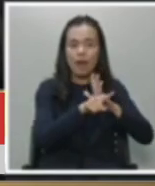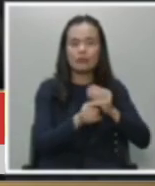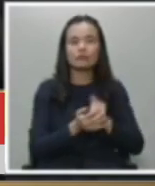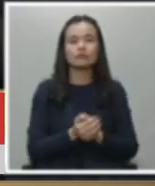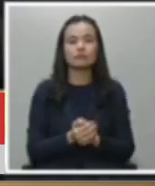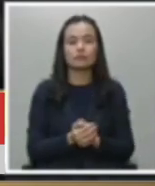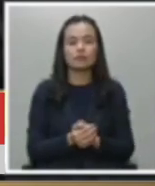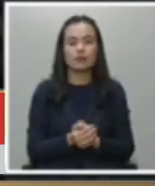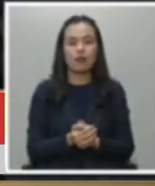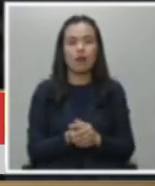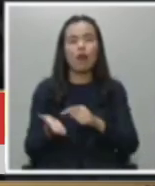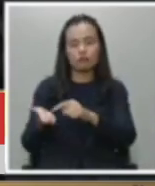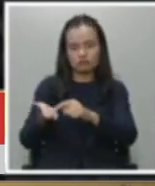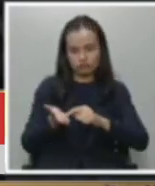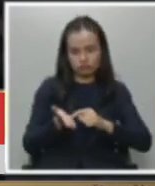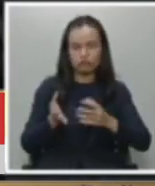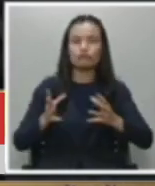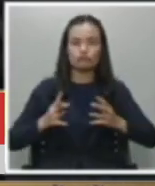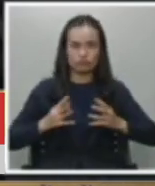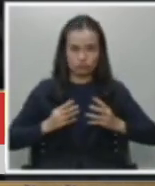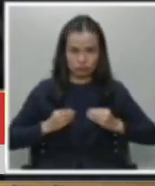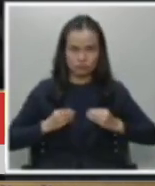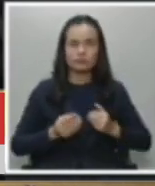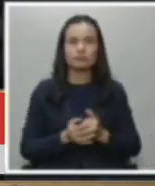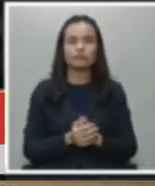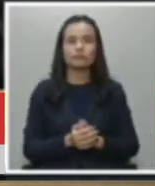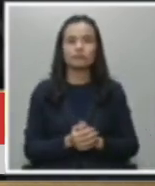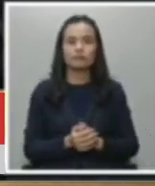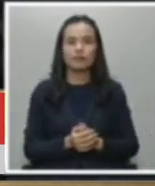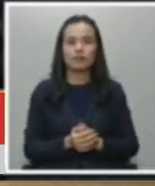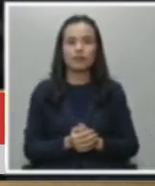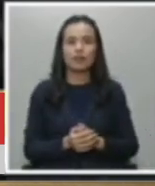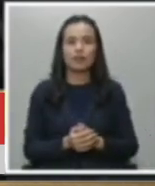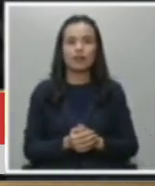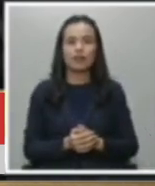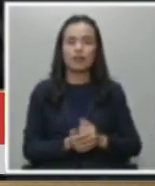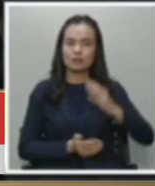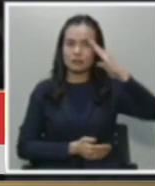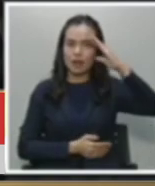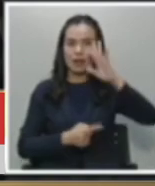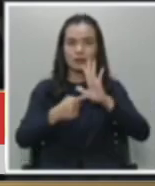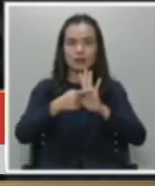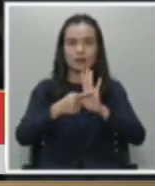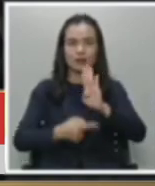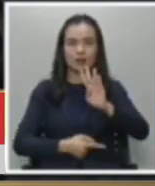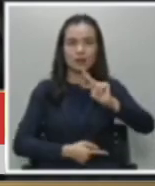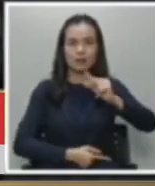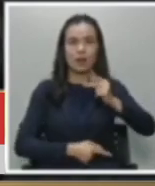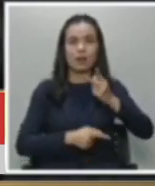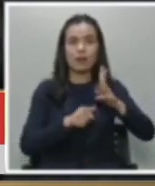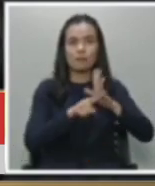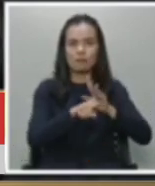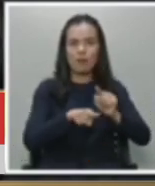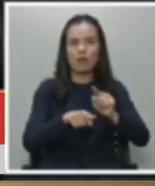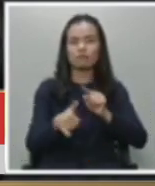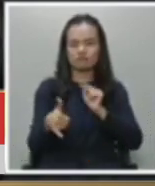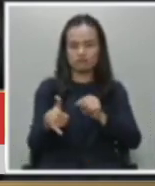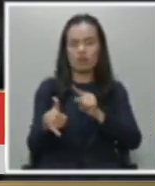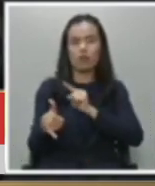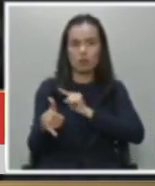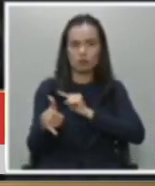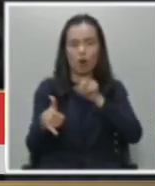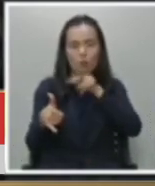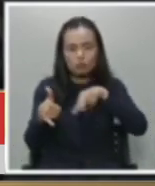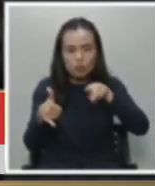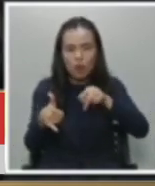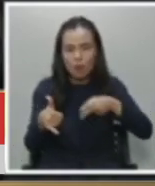ครับข้อเสนอของท่านที่พลทหารแบงค์นะครับที่เป็นเวรรักษาการอยู่นะเขาสังหาร